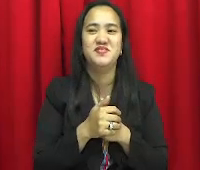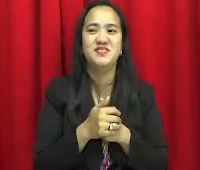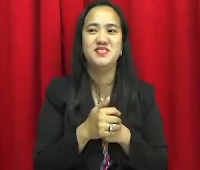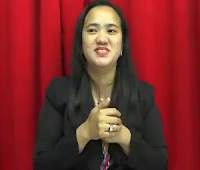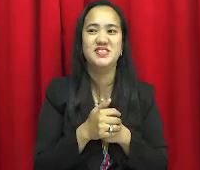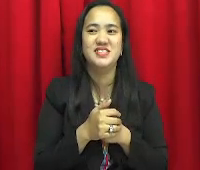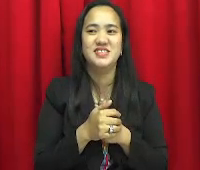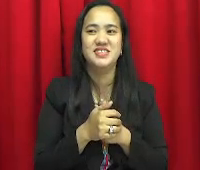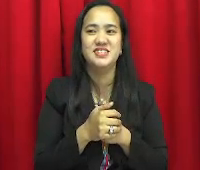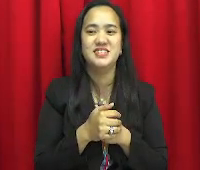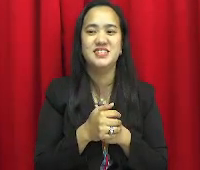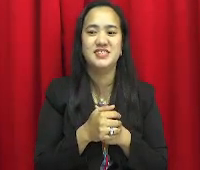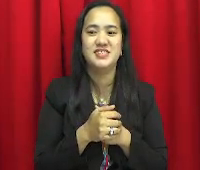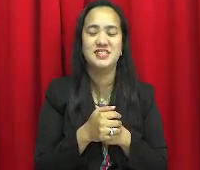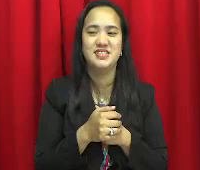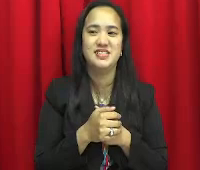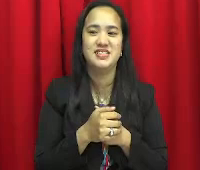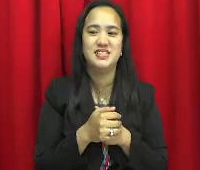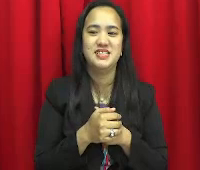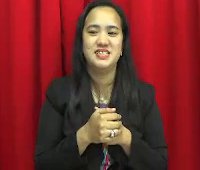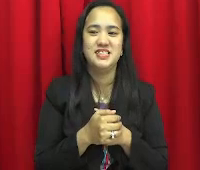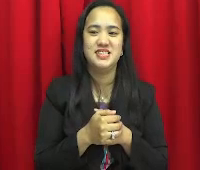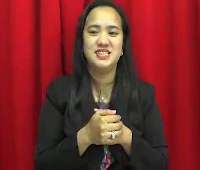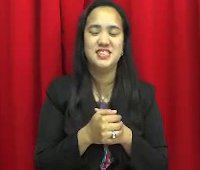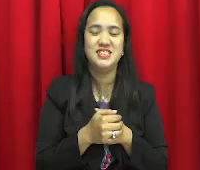ang kakatapusan mo dyan, ha?